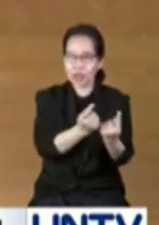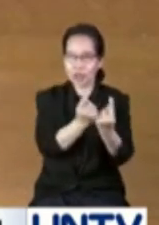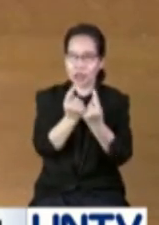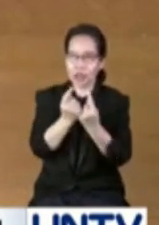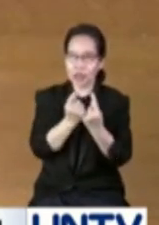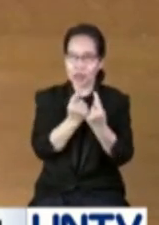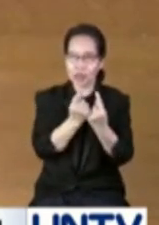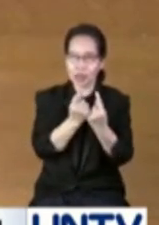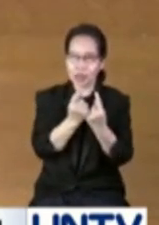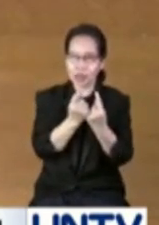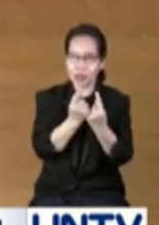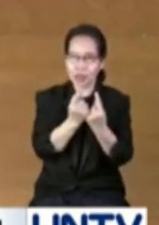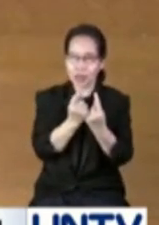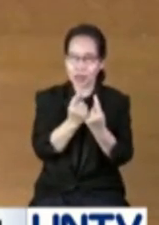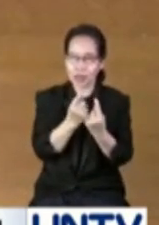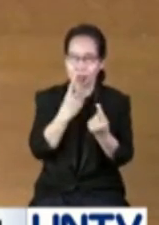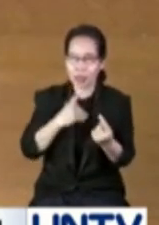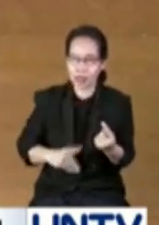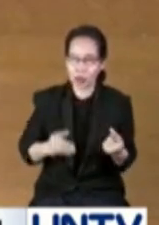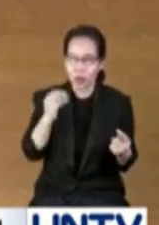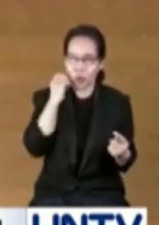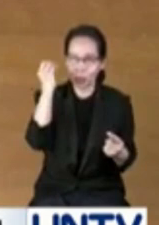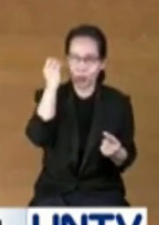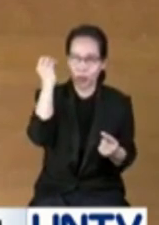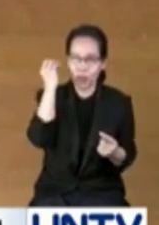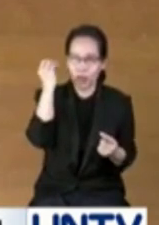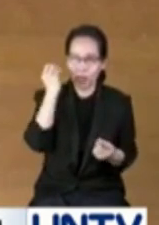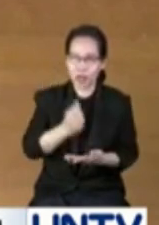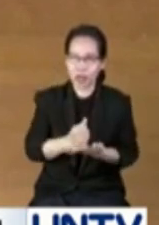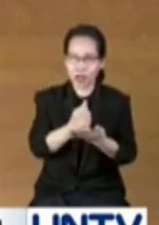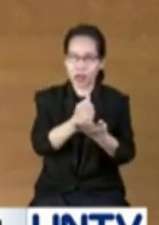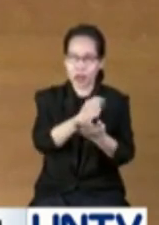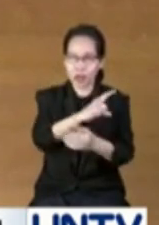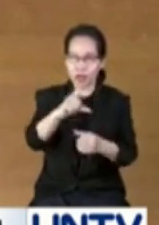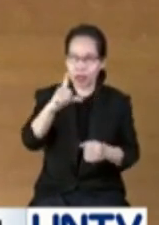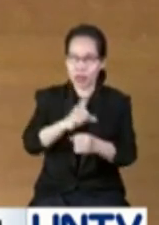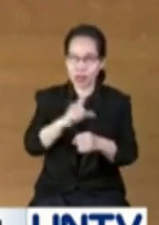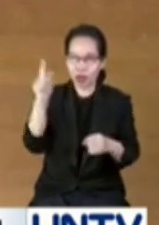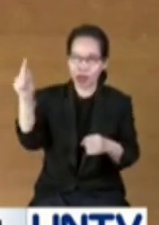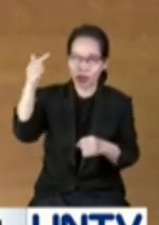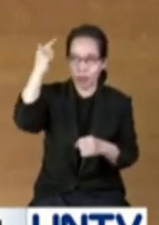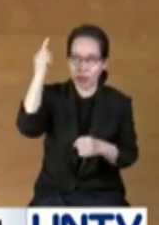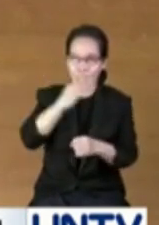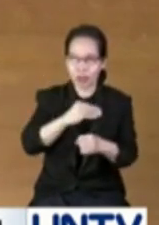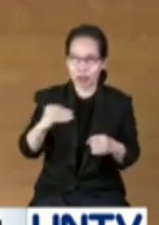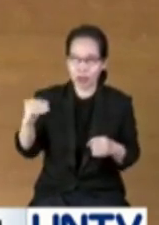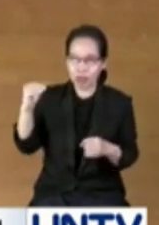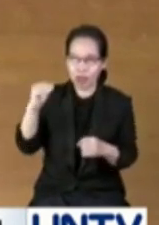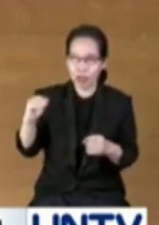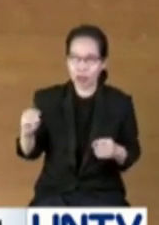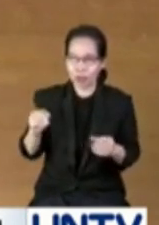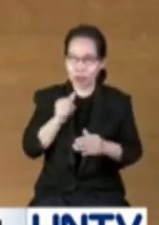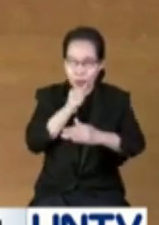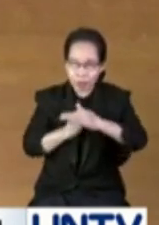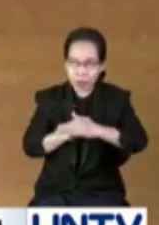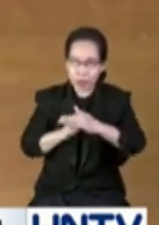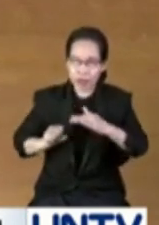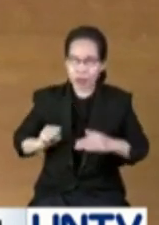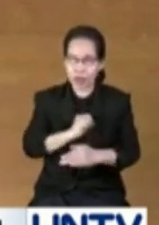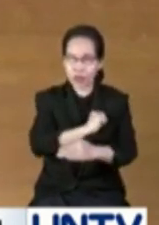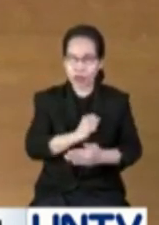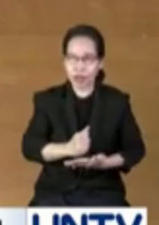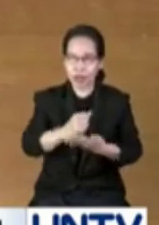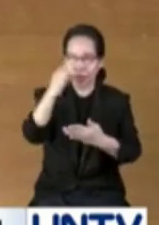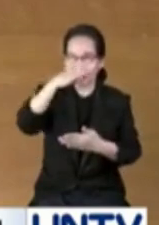inaasam na tahanan. Katuwang natin ang lokal na pamahalaan at pribadong sektor upang matulungan ang Pilipino